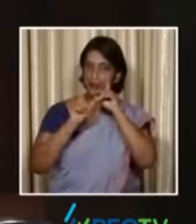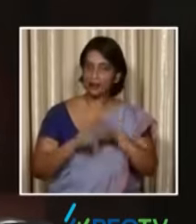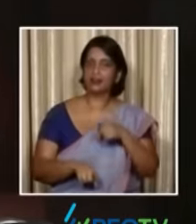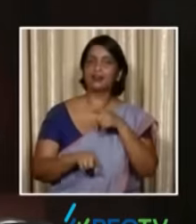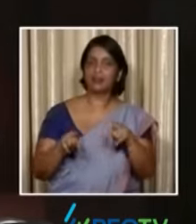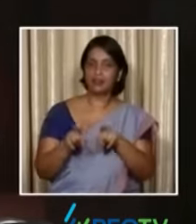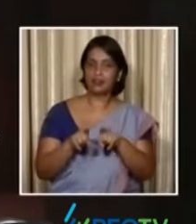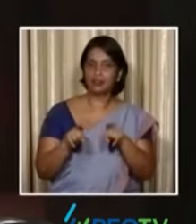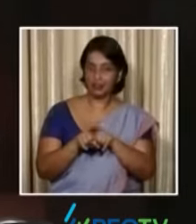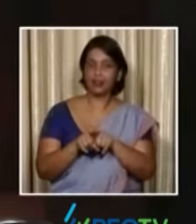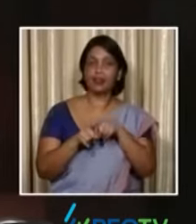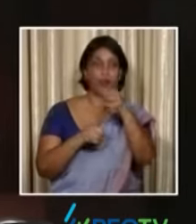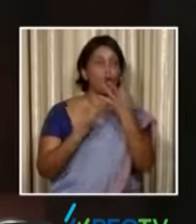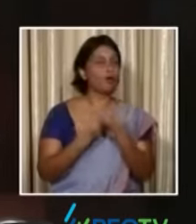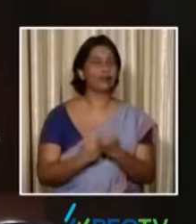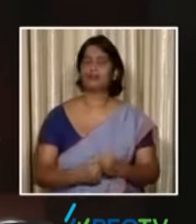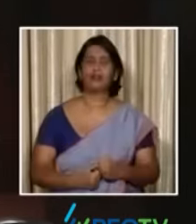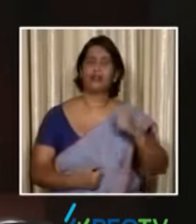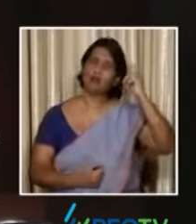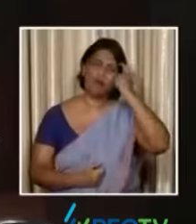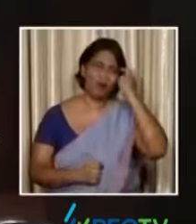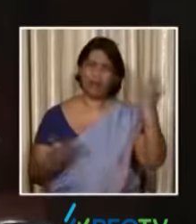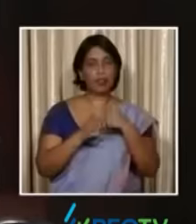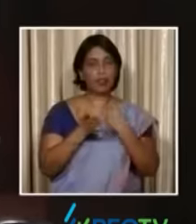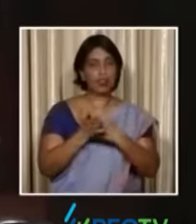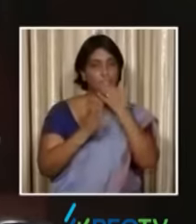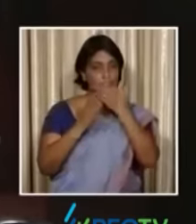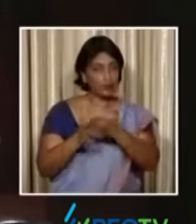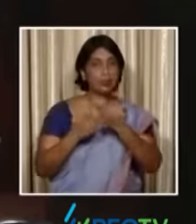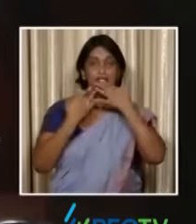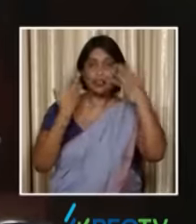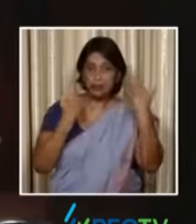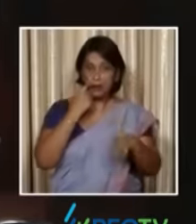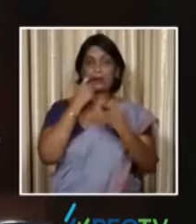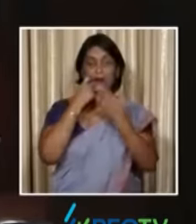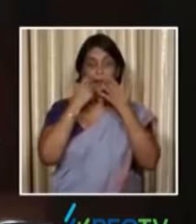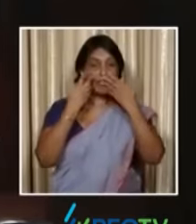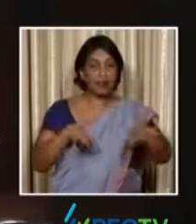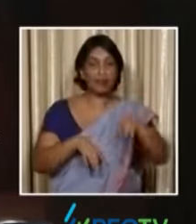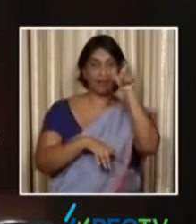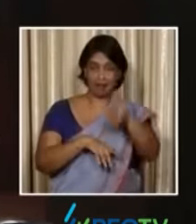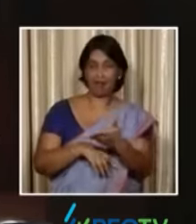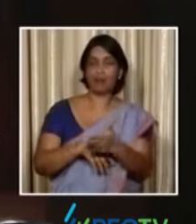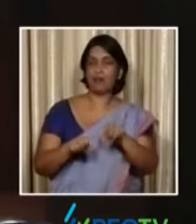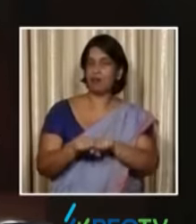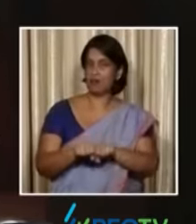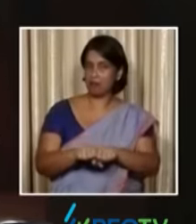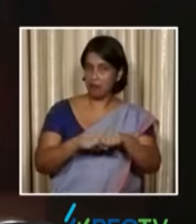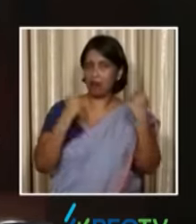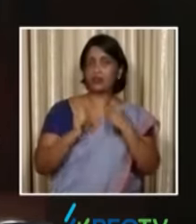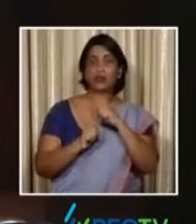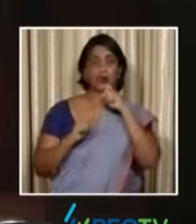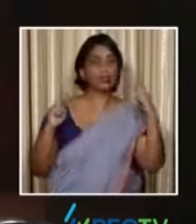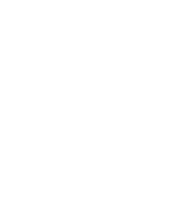නැහැ මේගොල්ලන්ට උවමනාවකුත් නැහැ මොලේකුත් නැහැ මේක තේරුම් ගන්න රාජකීය ආදි ශිෂ්‍ය උල්ලංඝනය කරා